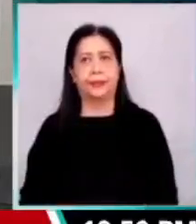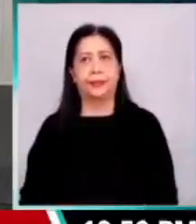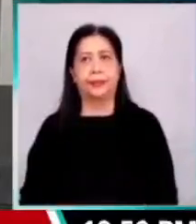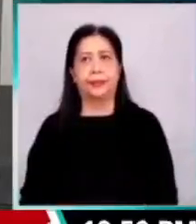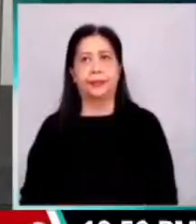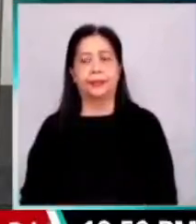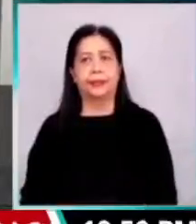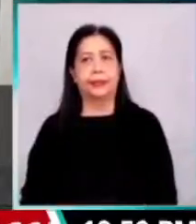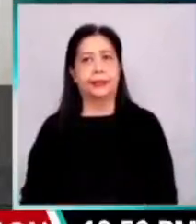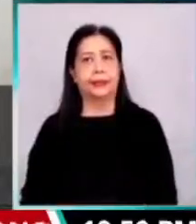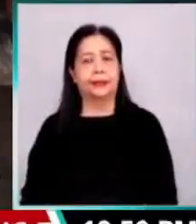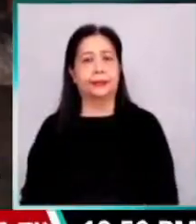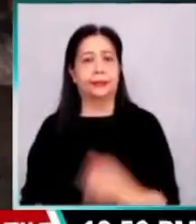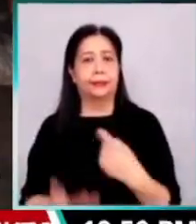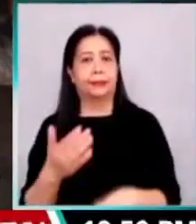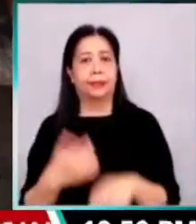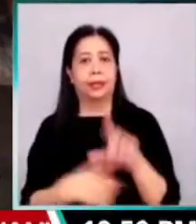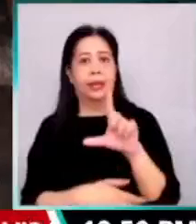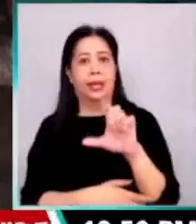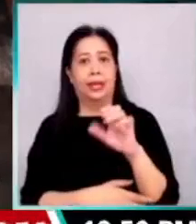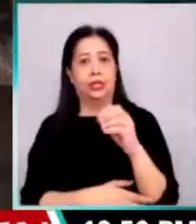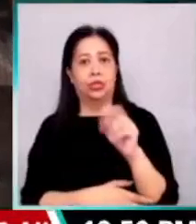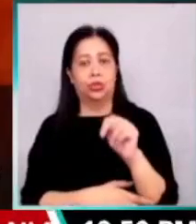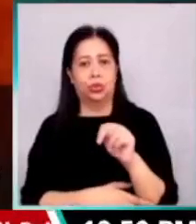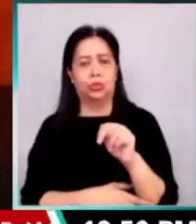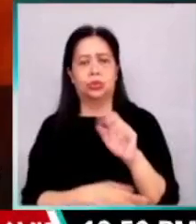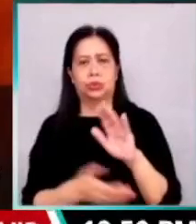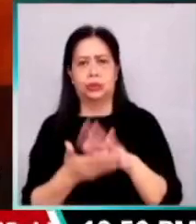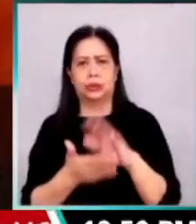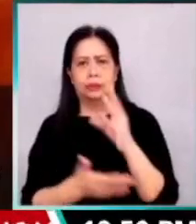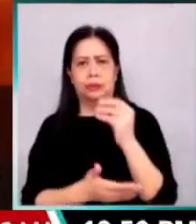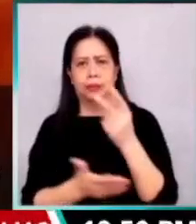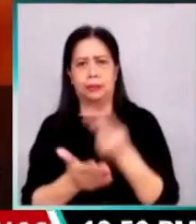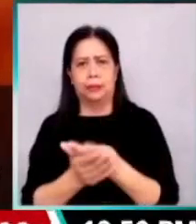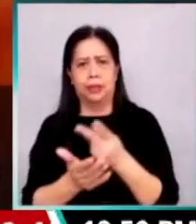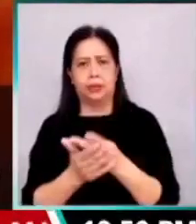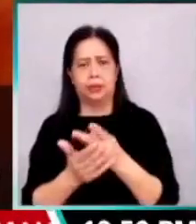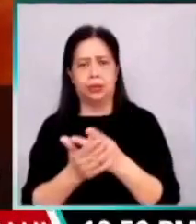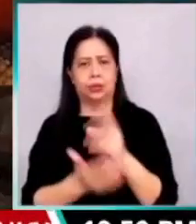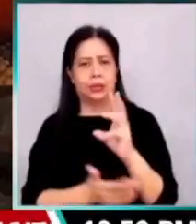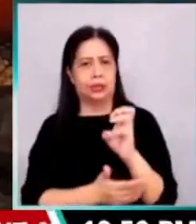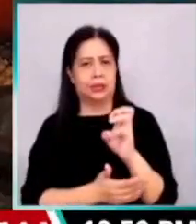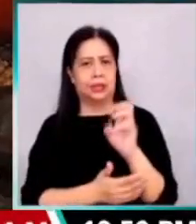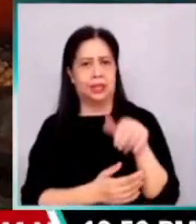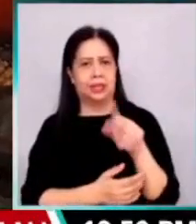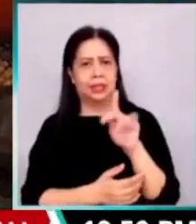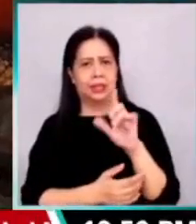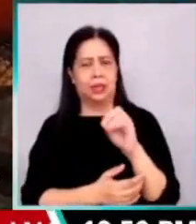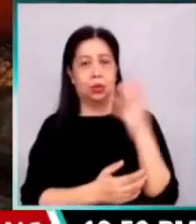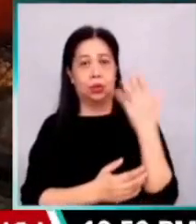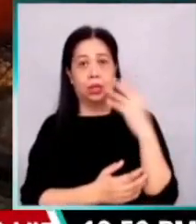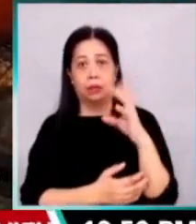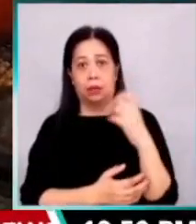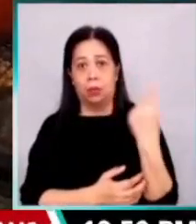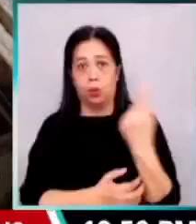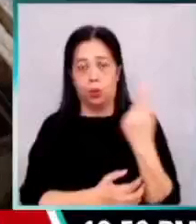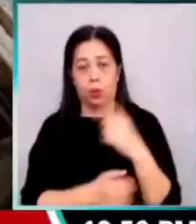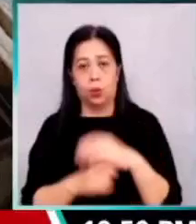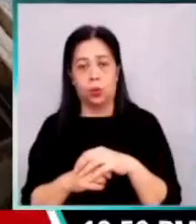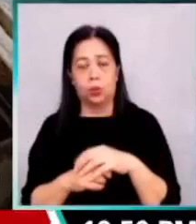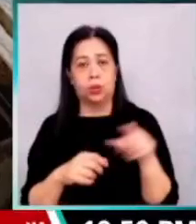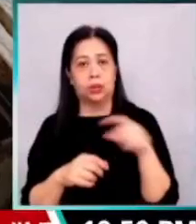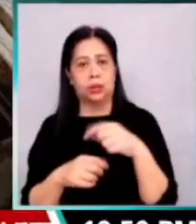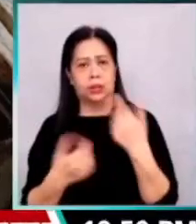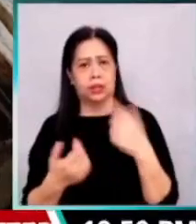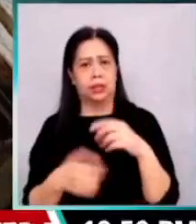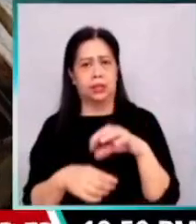Presyo ng lechon sa Zamboanga City tumaas ng 50 pesos. 600 pesos per kilo na ang dating 550 pesos per kilo na laman. Nasa